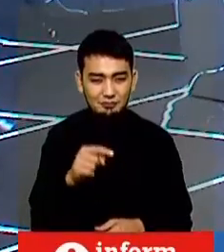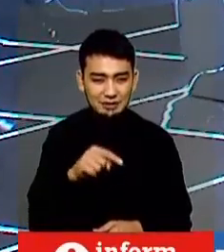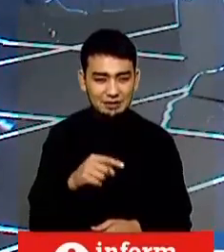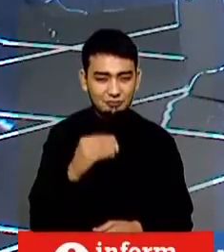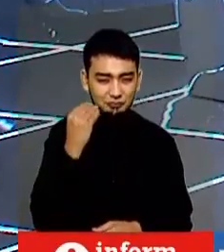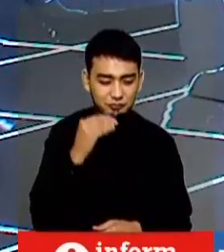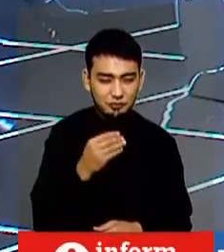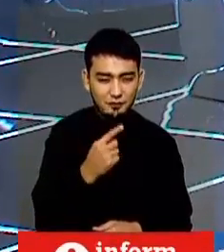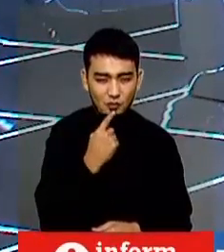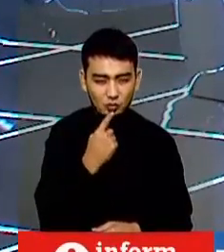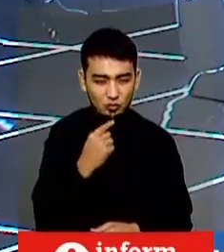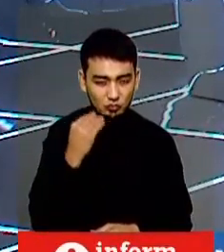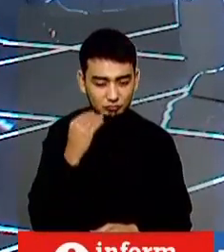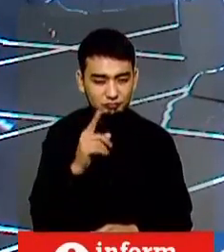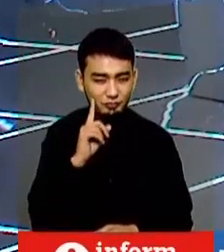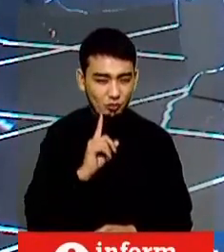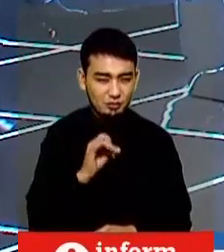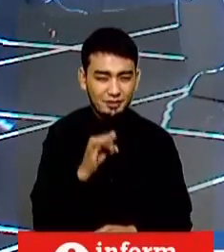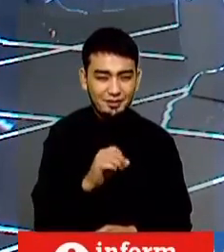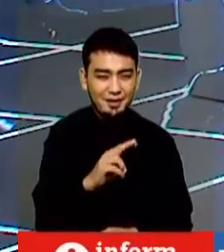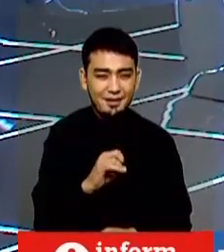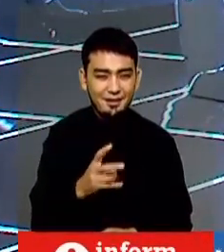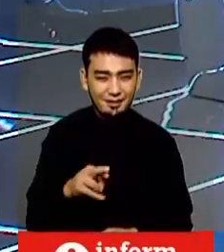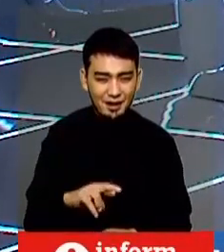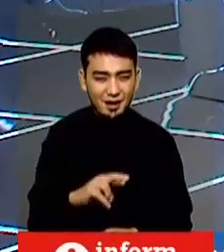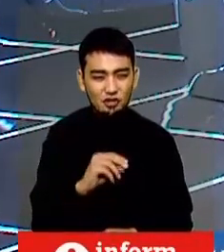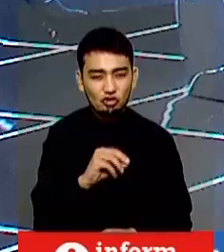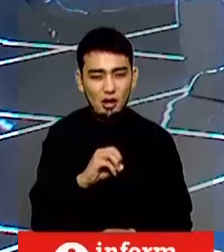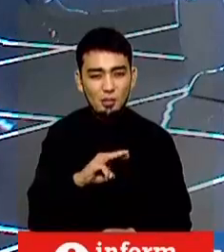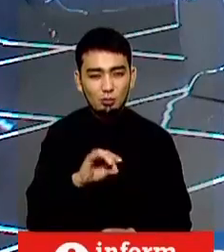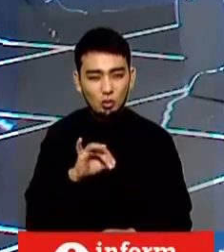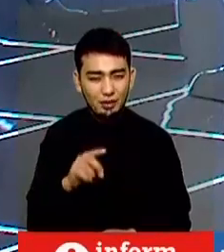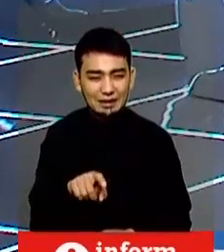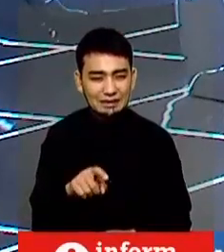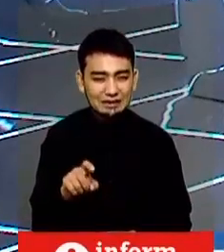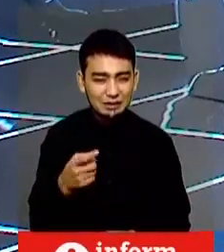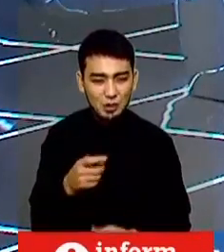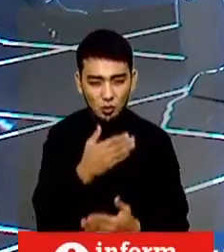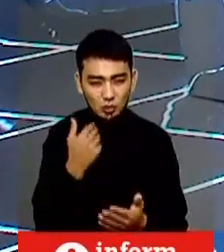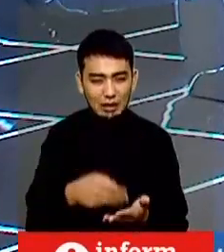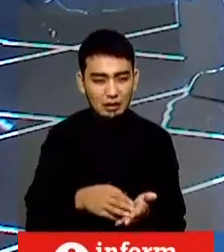и насыщенным вкусом. Чемпион Кения Сансет не содержит красителей и ароматизаторов.